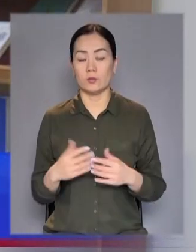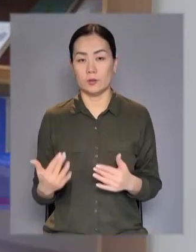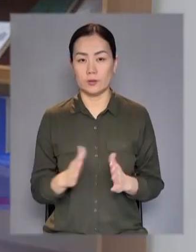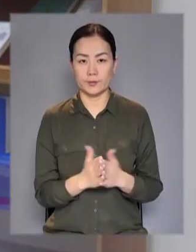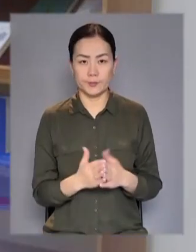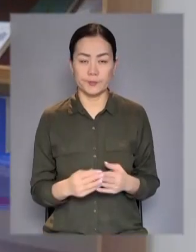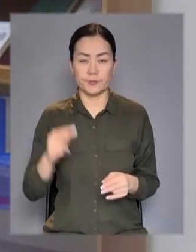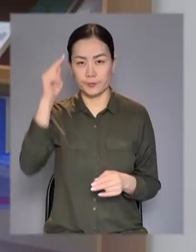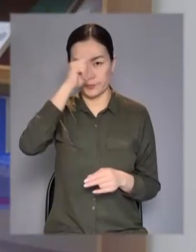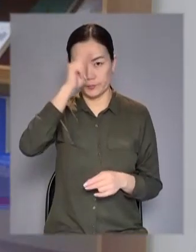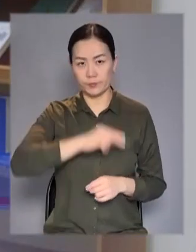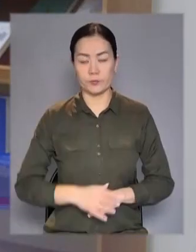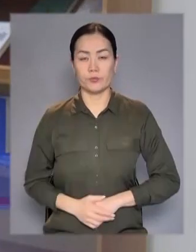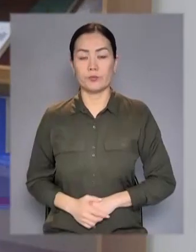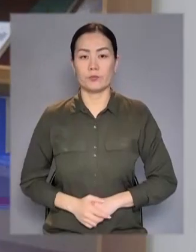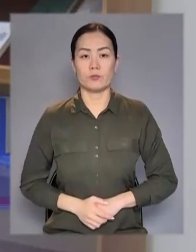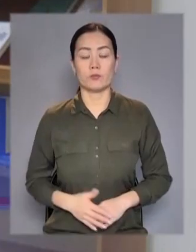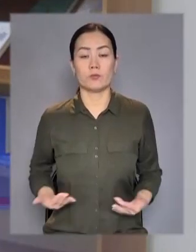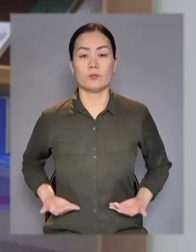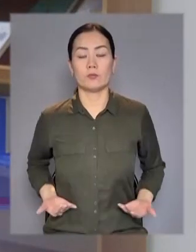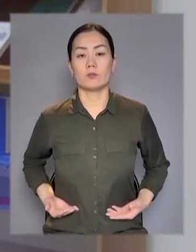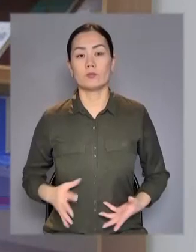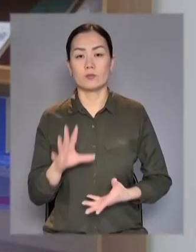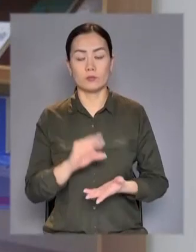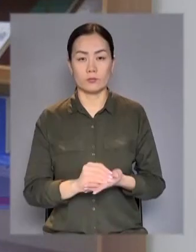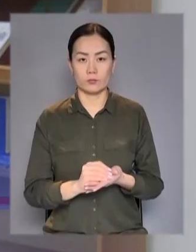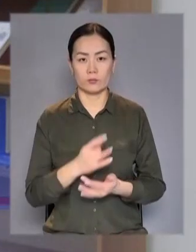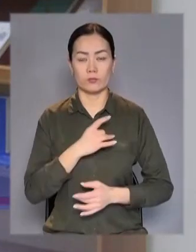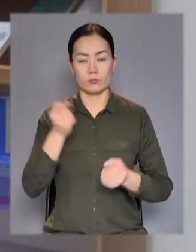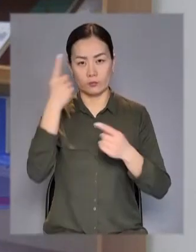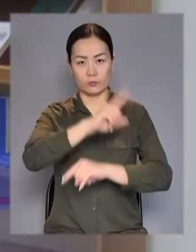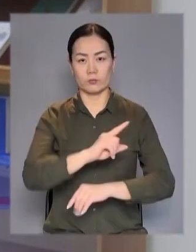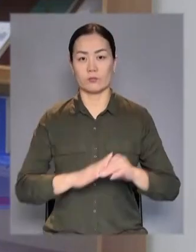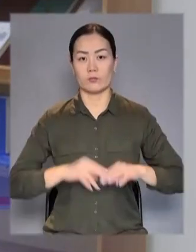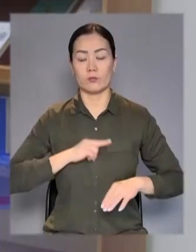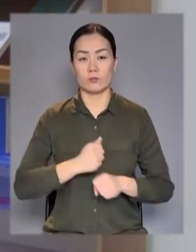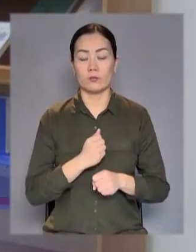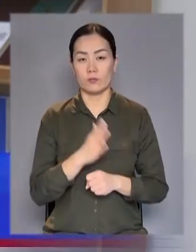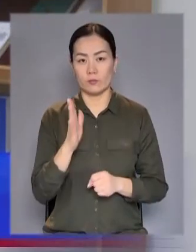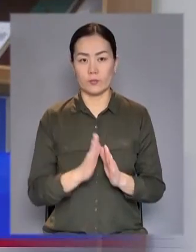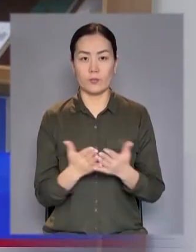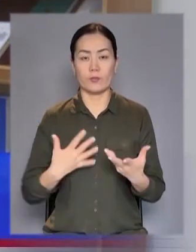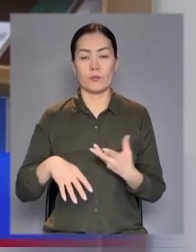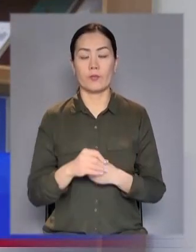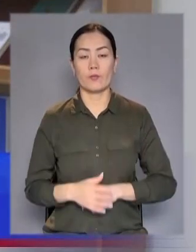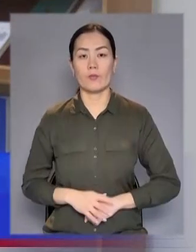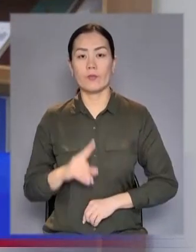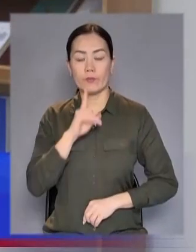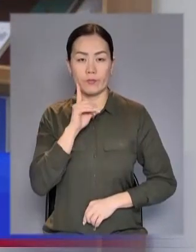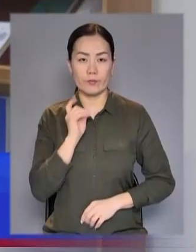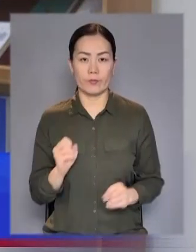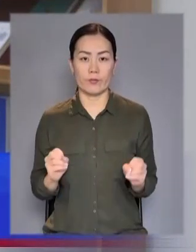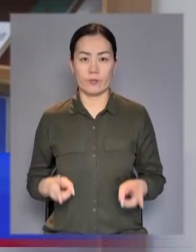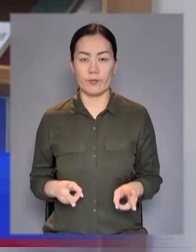атамыздың кітаптарымен, шығармаларымен, өмірбаянымен жалпы толықтай таныстырылды. Яғни бұл кітаптар